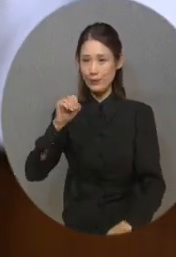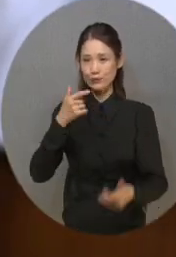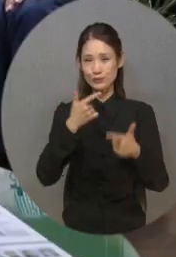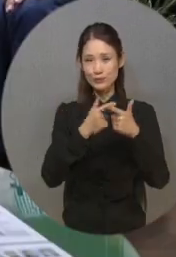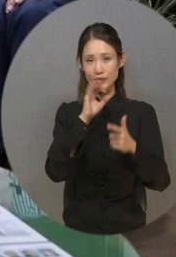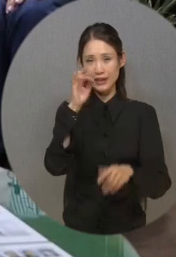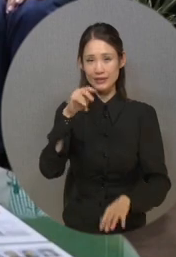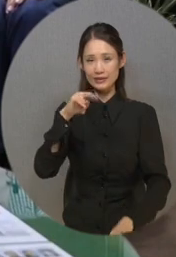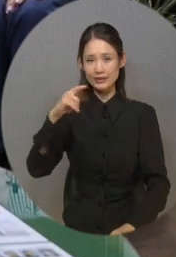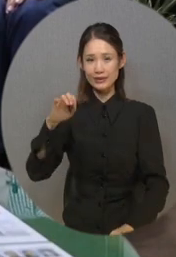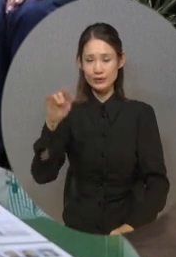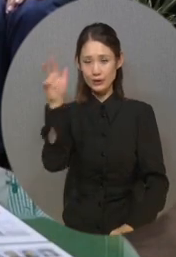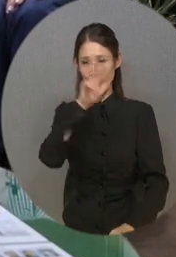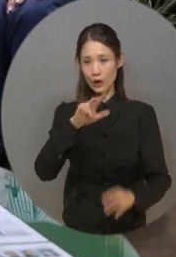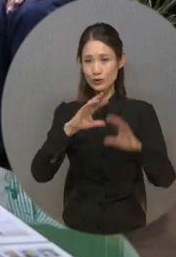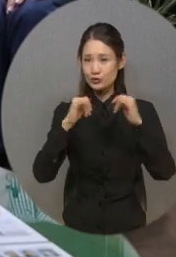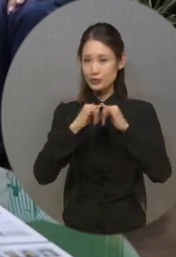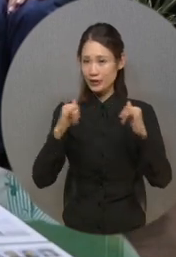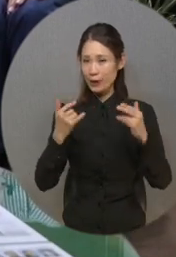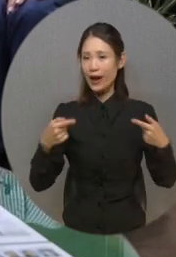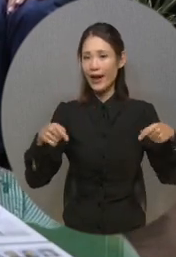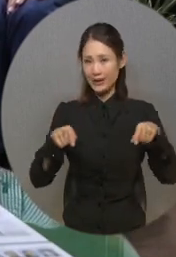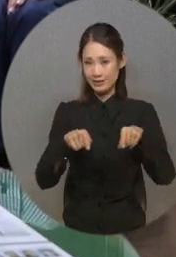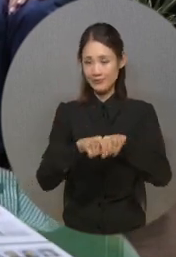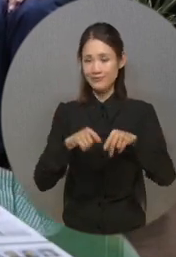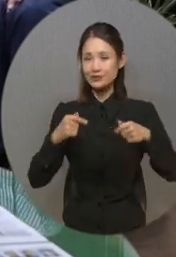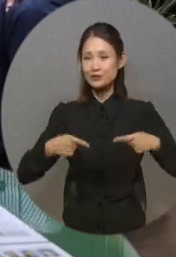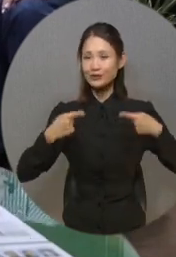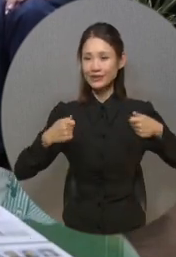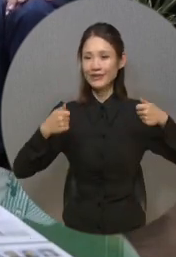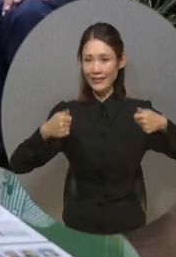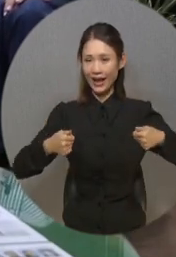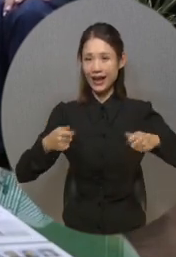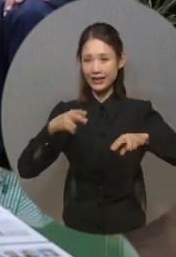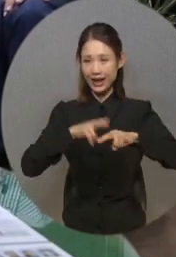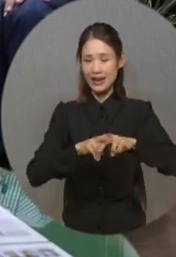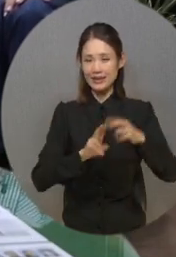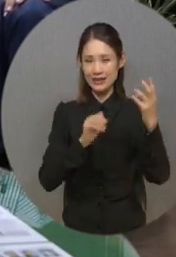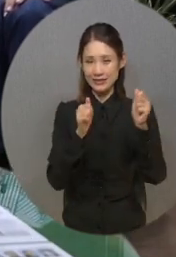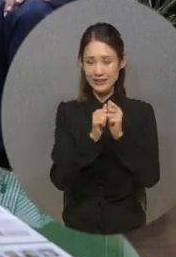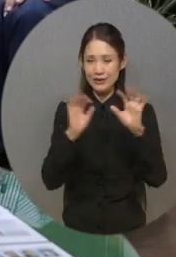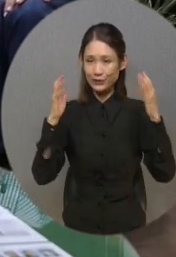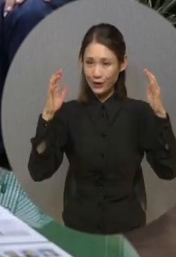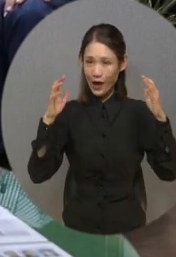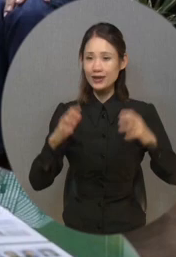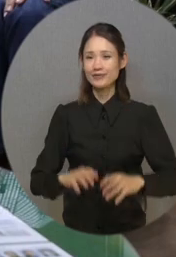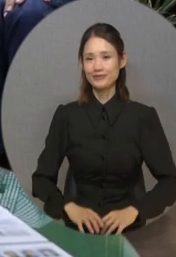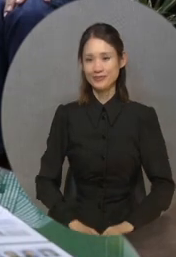엑스포를 전 국민과 함께 힐차차한 새 남자가 응원합니다. 응원합니다.